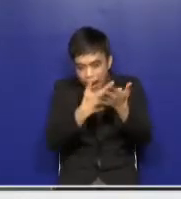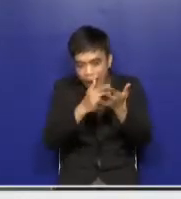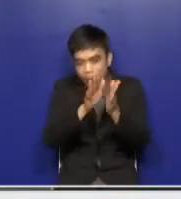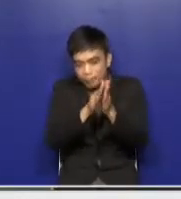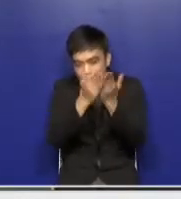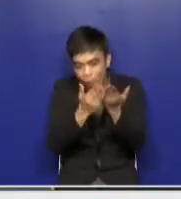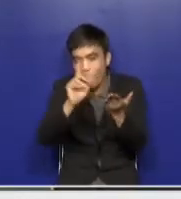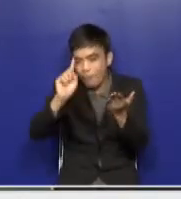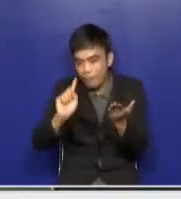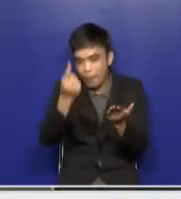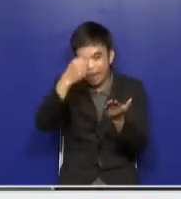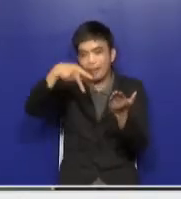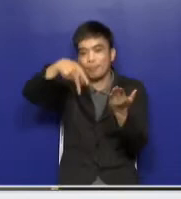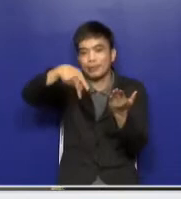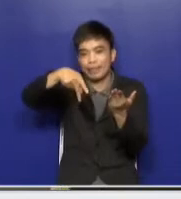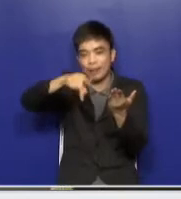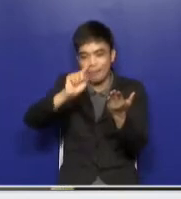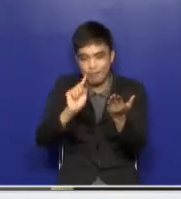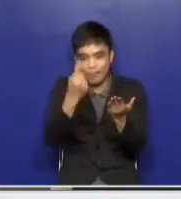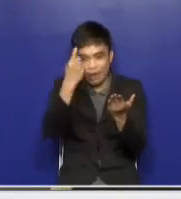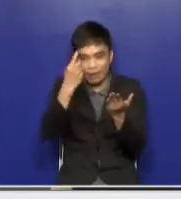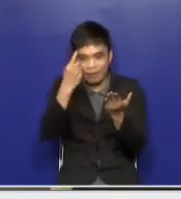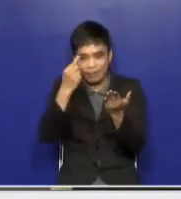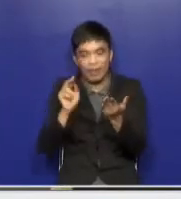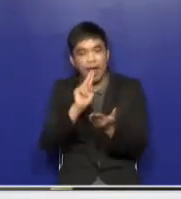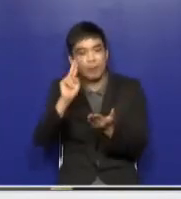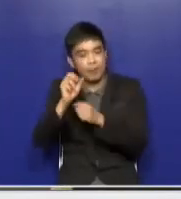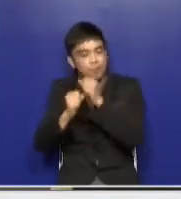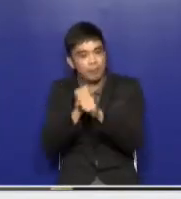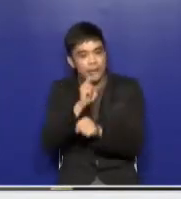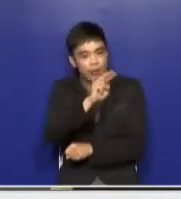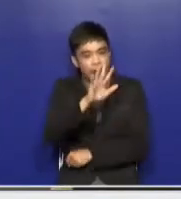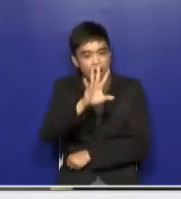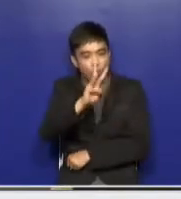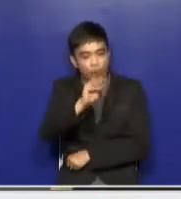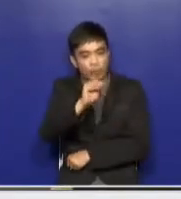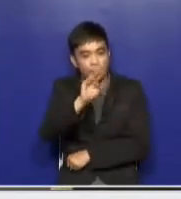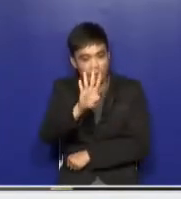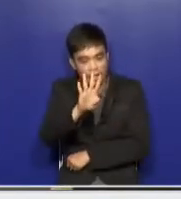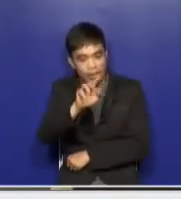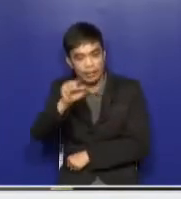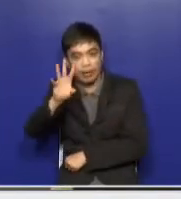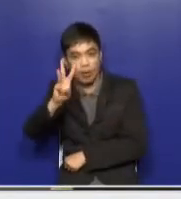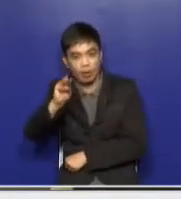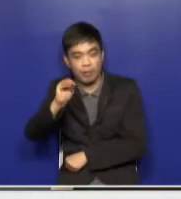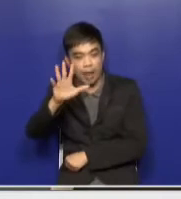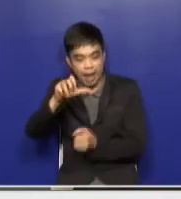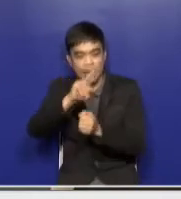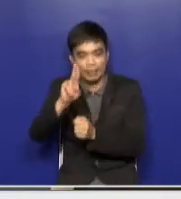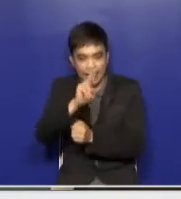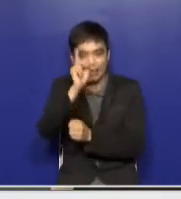ครับเป็นแผนแม่บทเฉพาะกิจซึ่งก็จะใช้ในช่วงปี64ถึง65ซึ่งก็จะเป็นการปรับโครงสร้างทางเศรษฐกิจของประเทศนะครับ